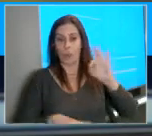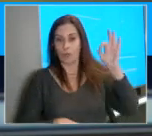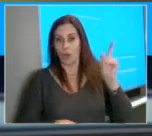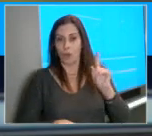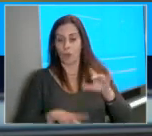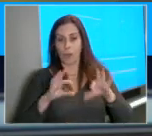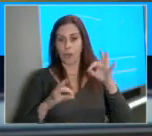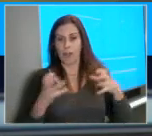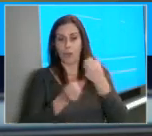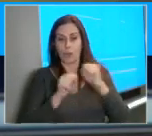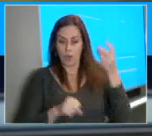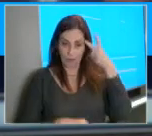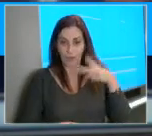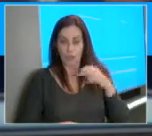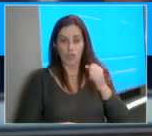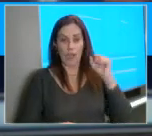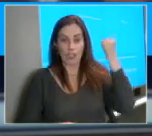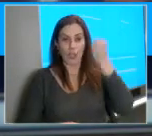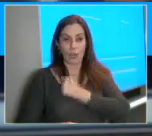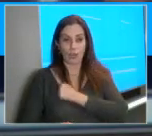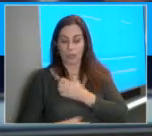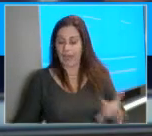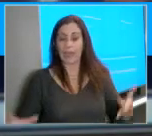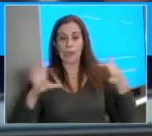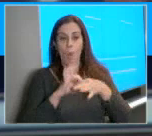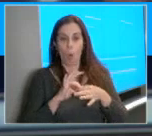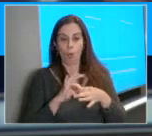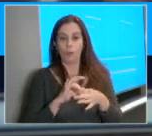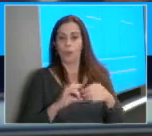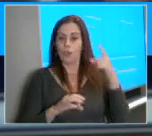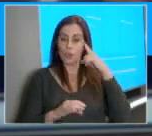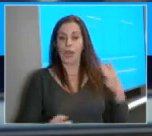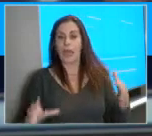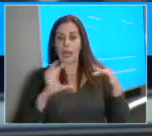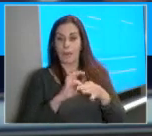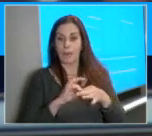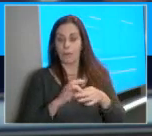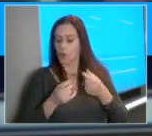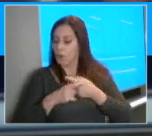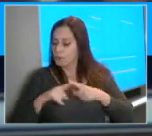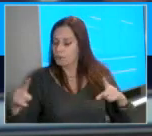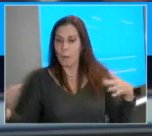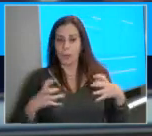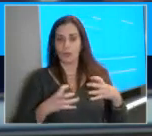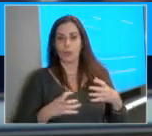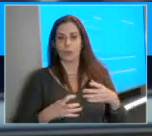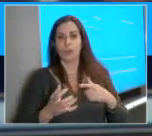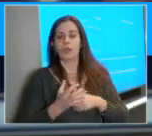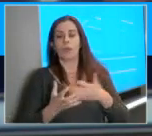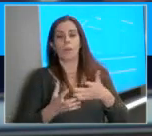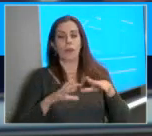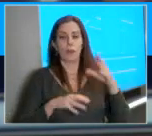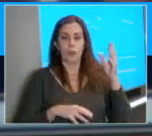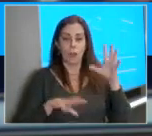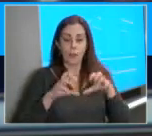98% לא מצביע למחנה הדמוקרטי, כי מבינים שהציונות הדתית היא קו מחבר, היא קו שיודע לחבר בין גוונים שונים בעם. שירתי כמפקד צנחנים,